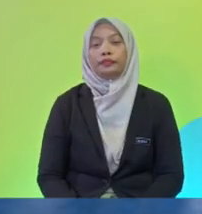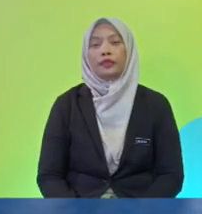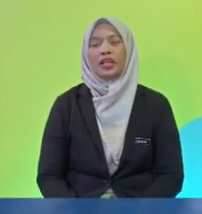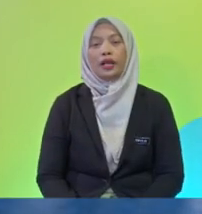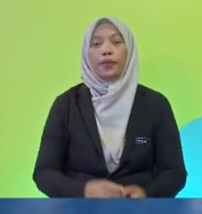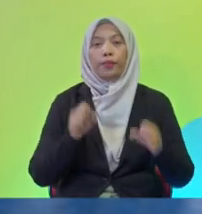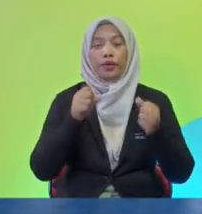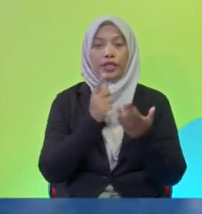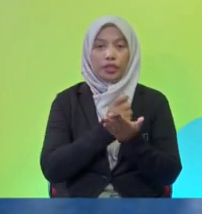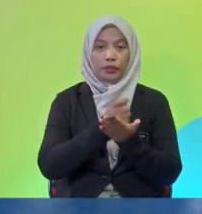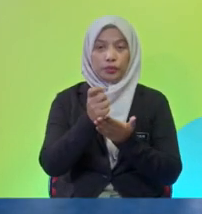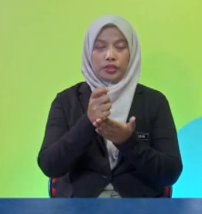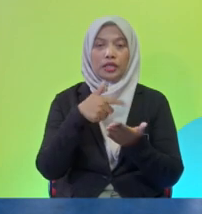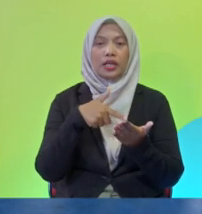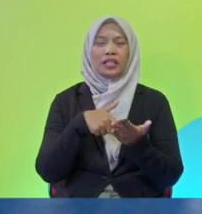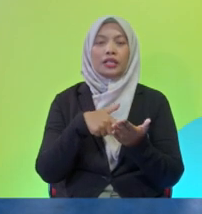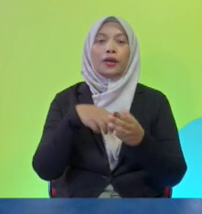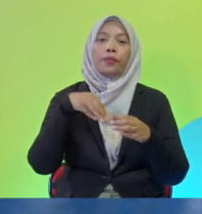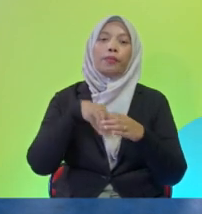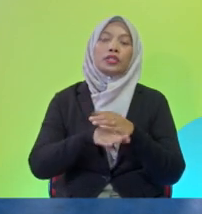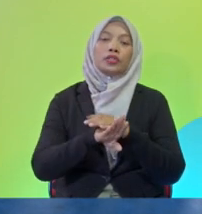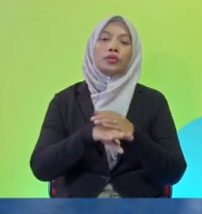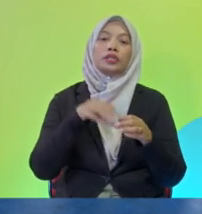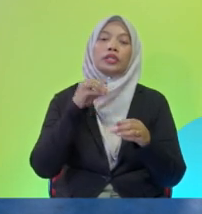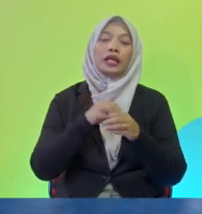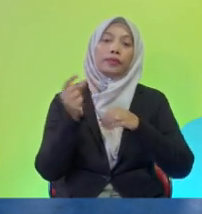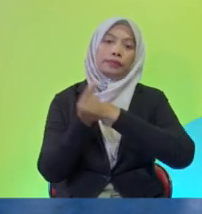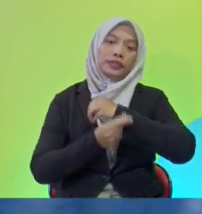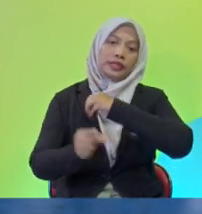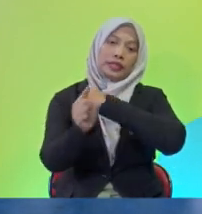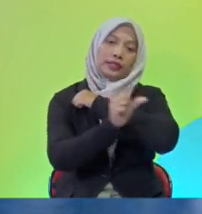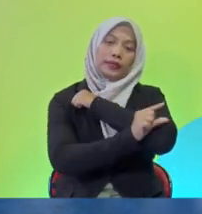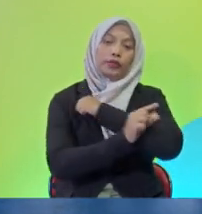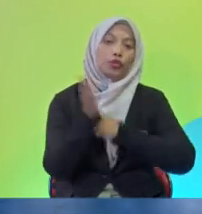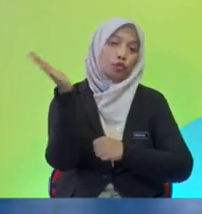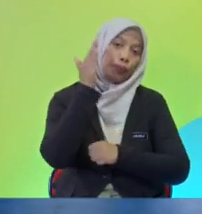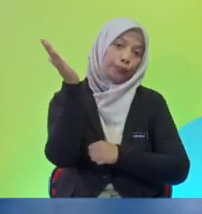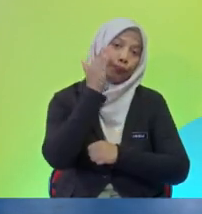Jadi boleh kita teruskan lagi. Boleh kita cikgu teruskan, kita akan terus masuk dalam gelanggang, okey? Okey, jom. Okey.